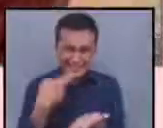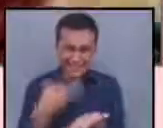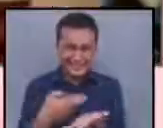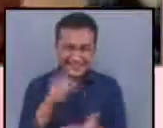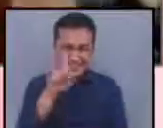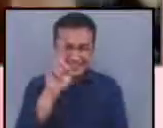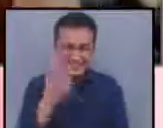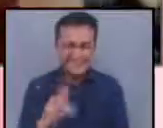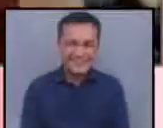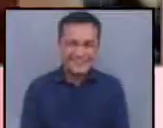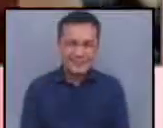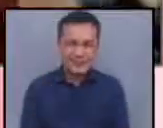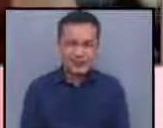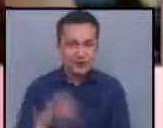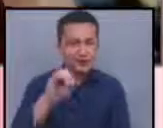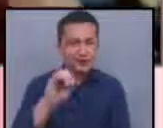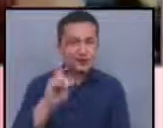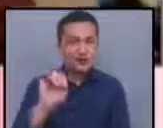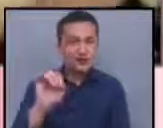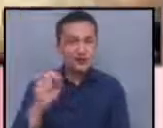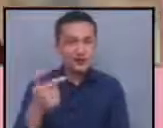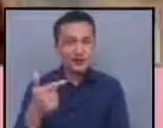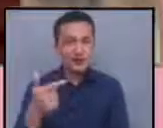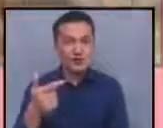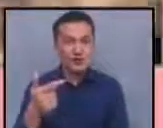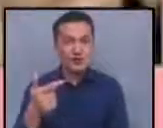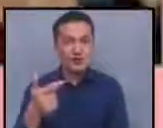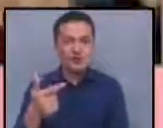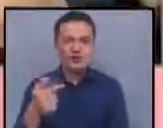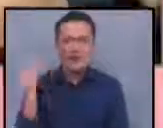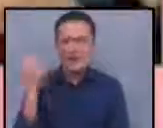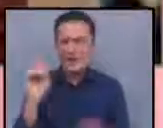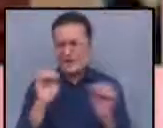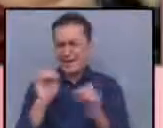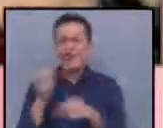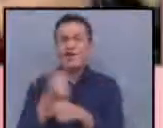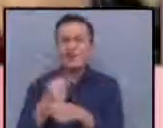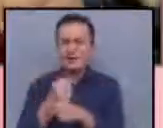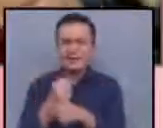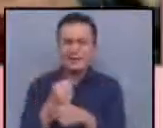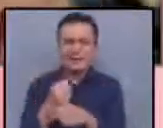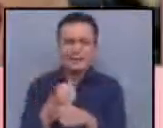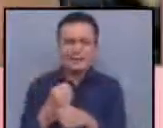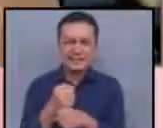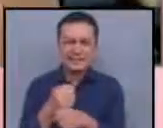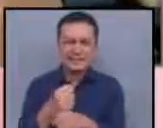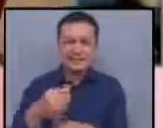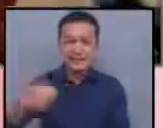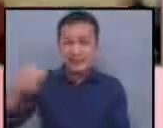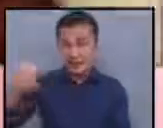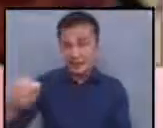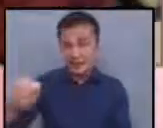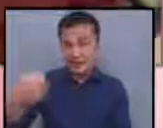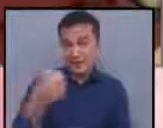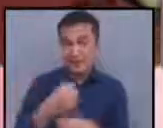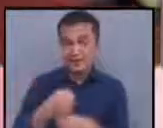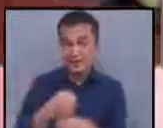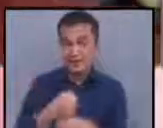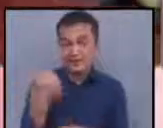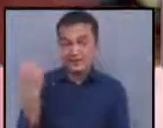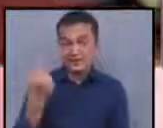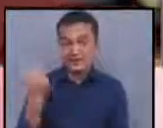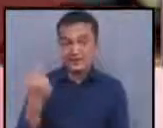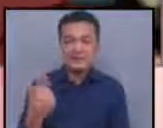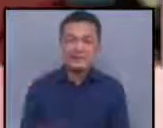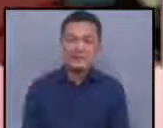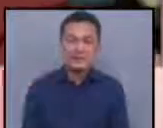Wala akong jot dog, kape-kape lang tayo. Dog, okay. Kapeng nasa timba. Okay, if given